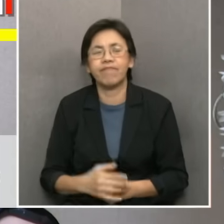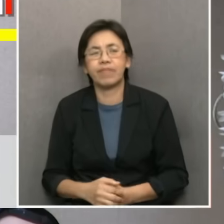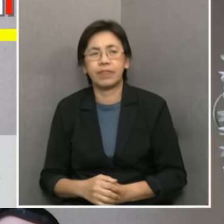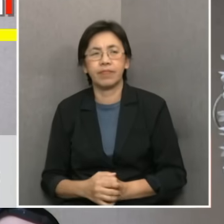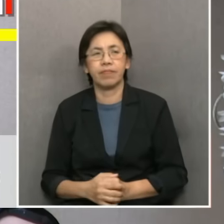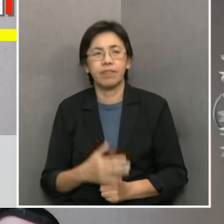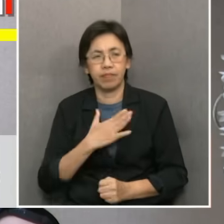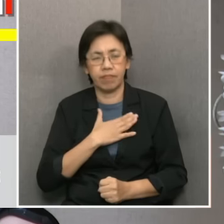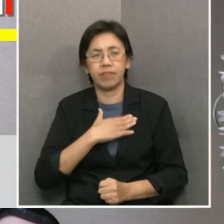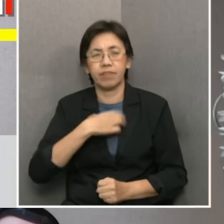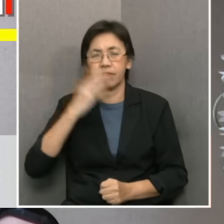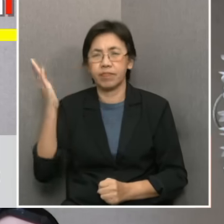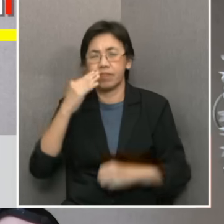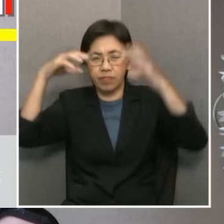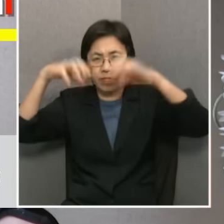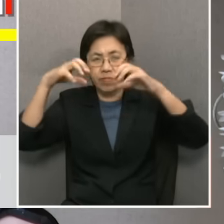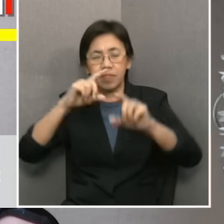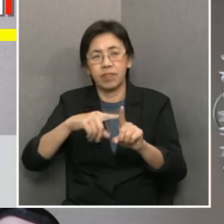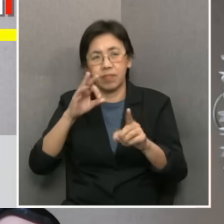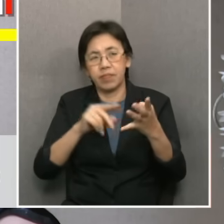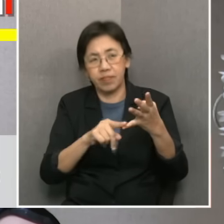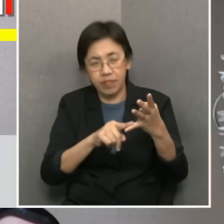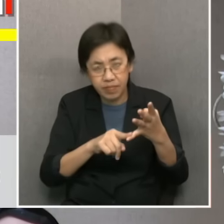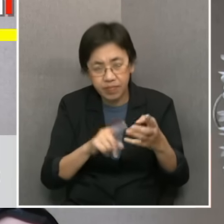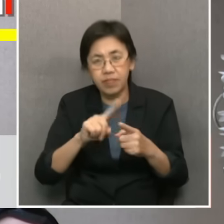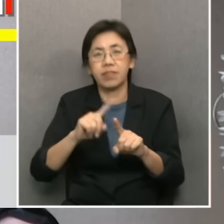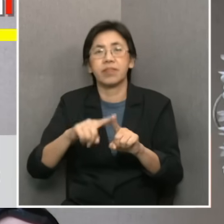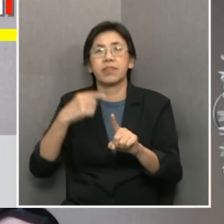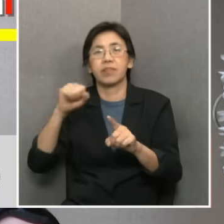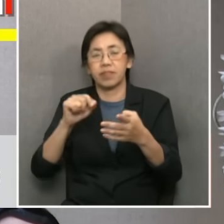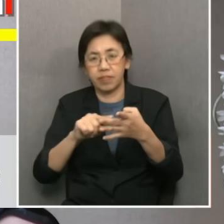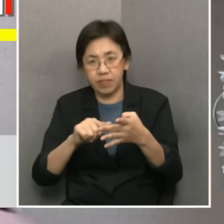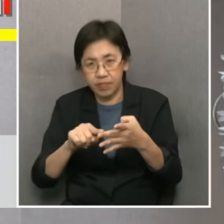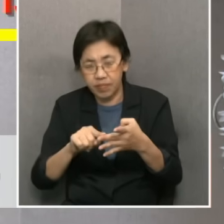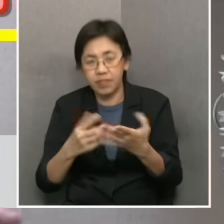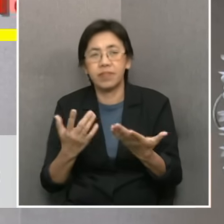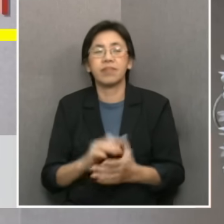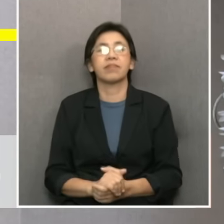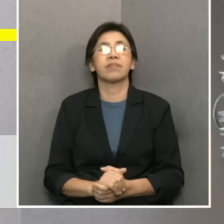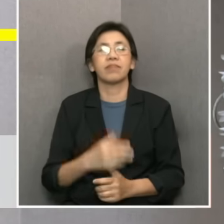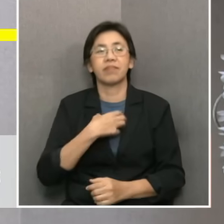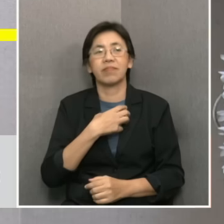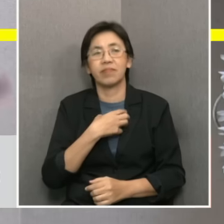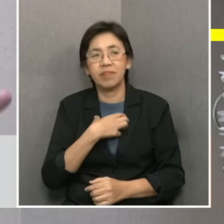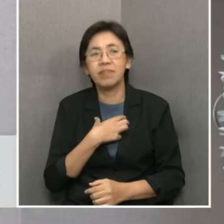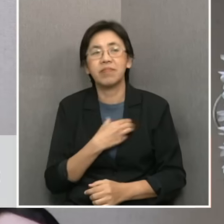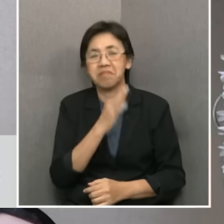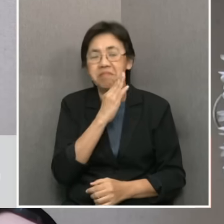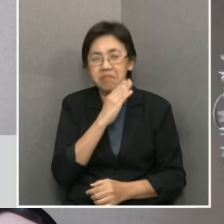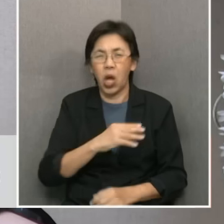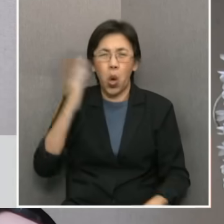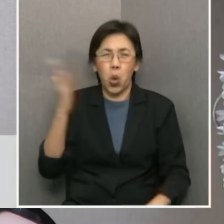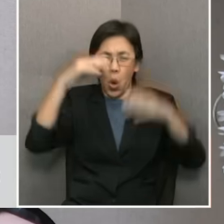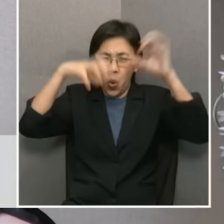านะฮะตอนปลายเดือนกันยาลูกหนึ่งกลางเดือนตุลาลูกหนึ่งนะครับไอ้อย่างเงี้ยฮะกระจายอย่างเงี้ยเป็นส่วนที่ดี